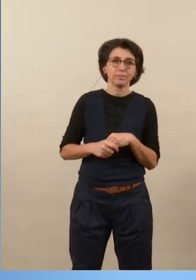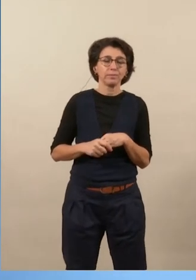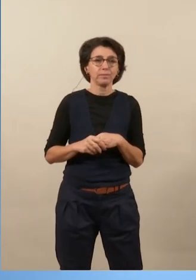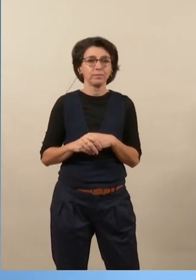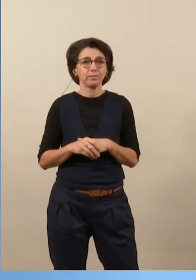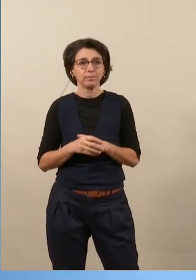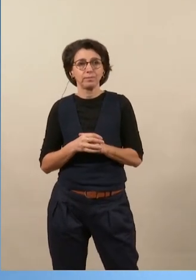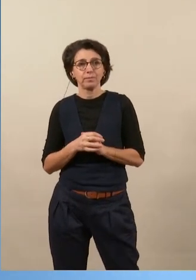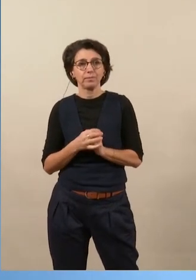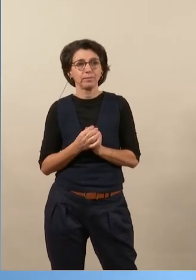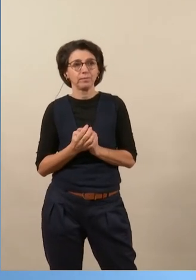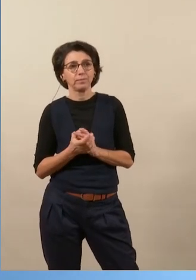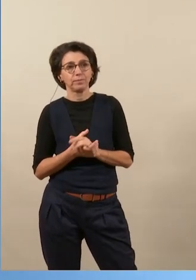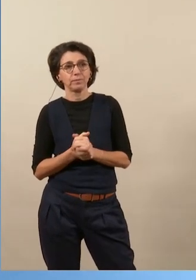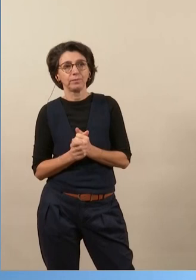de côté